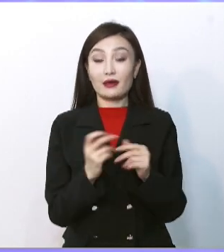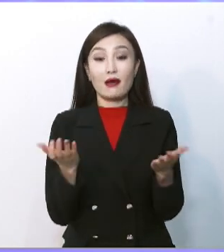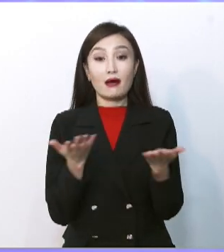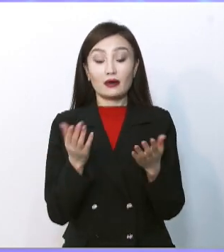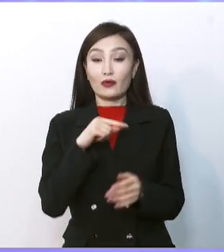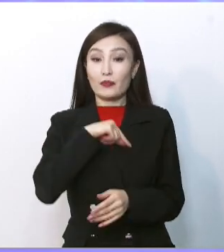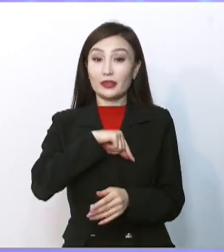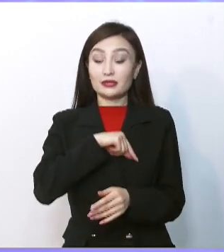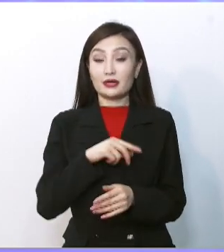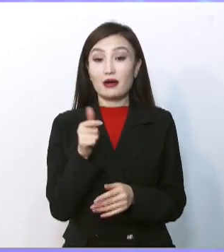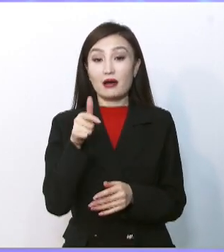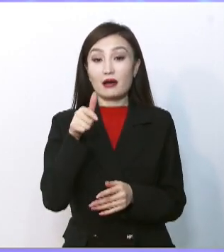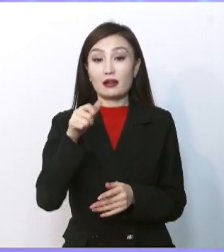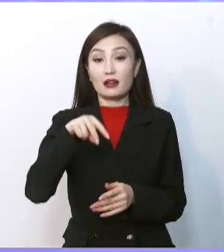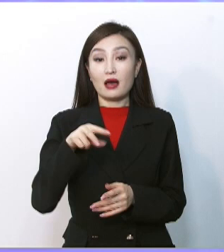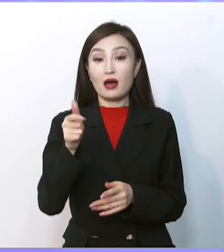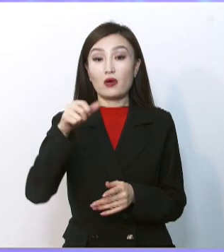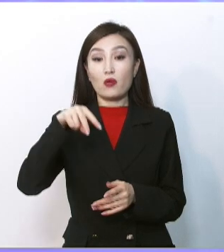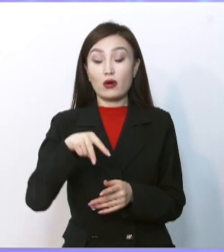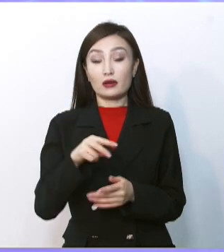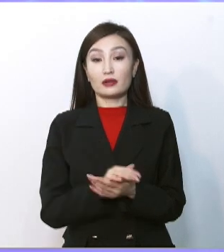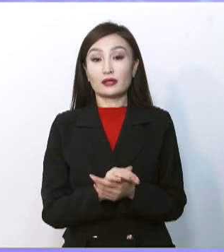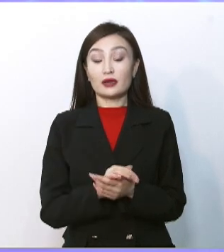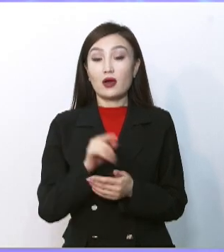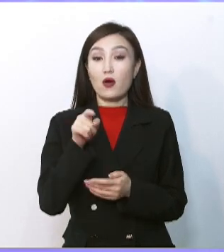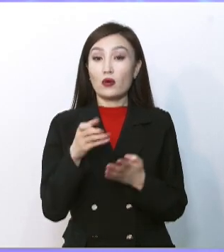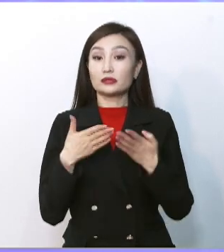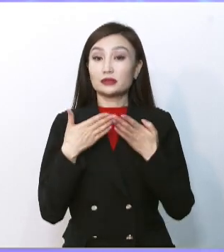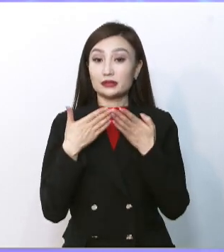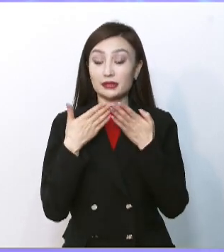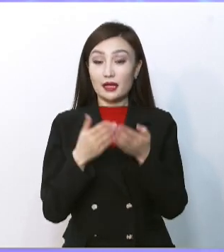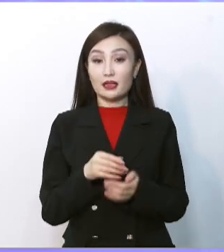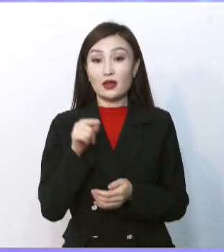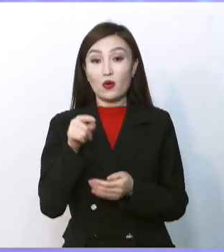каком признаке глагола идет речь? Он читал,